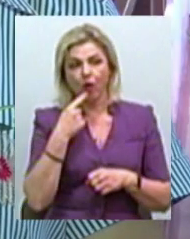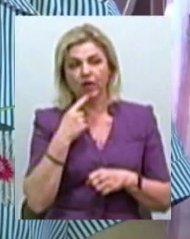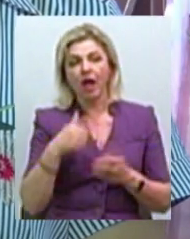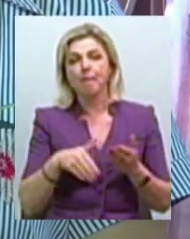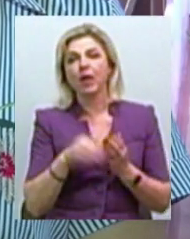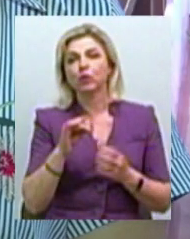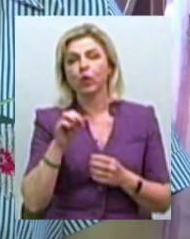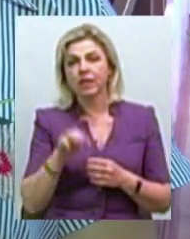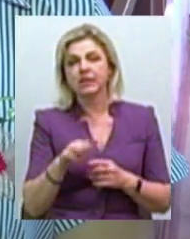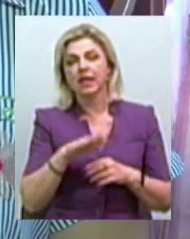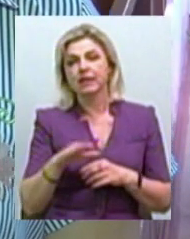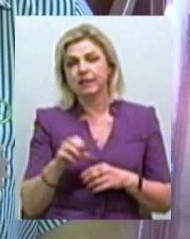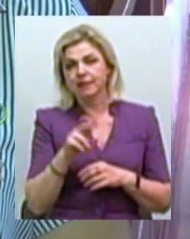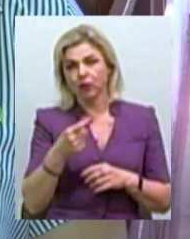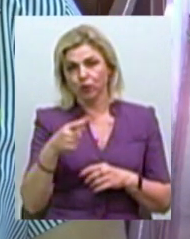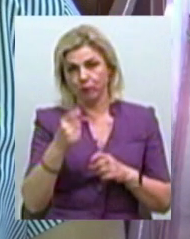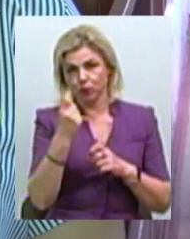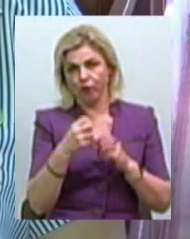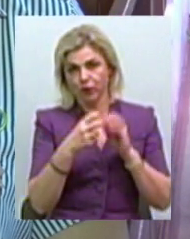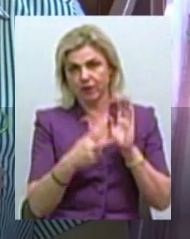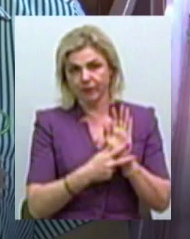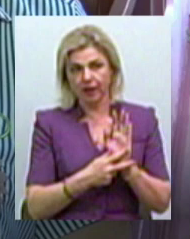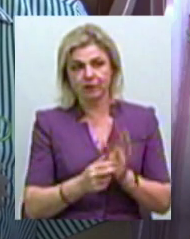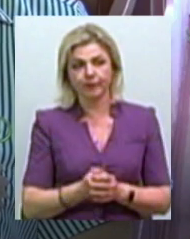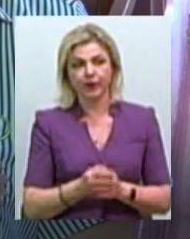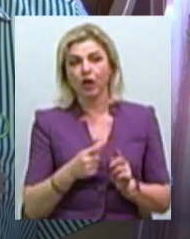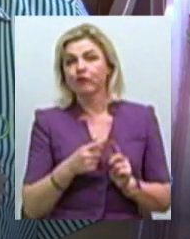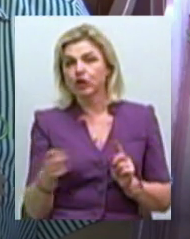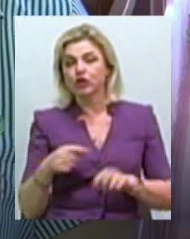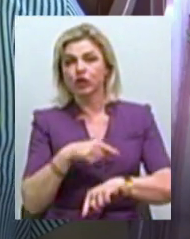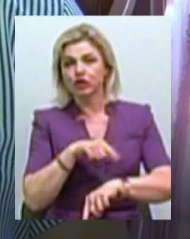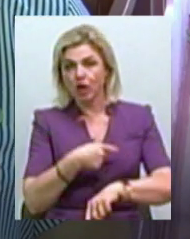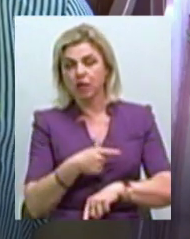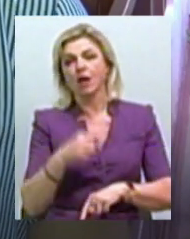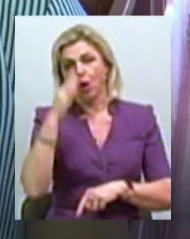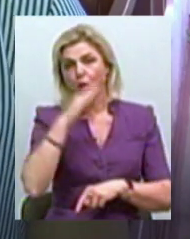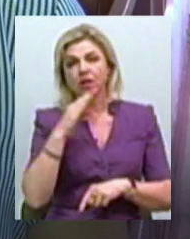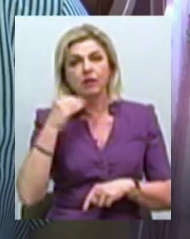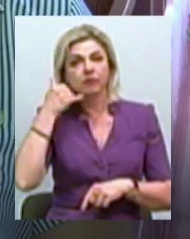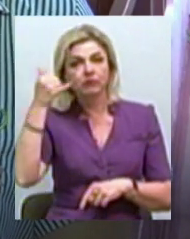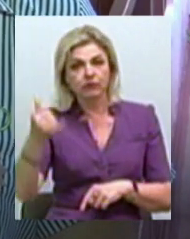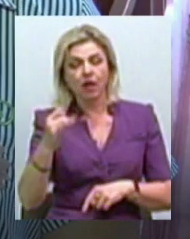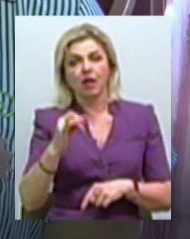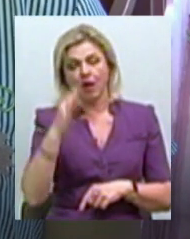номер 118 Олена Молчанова. На протязі години ми зателефонували і батьки